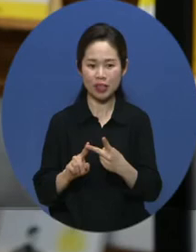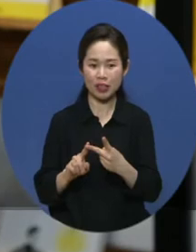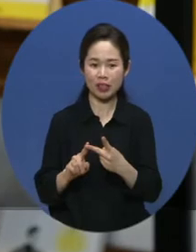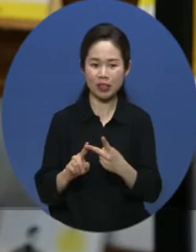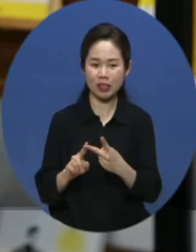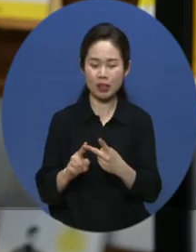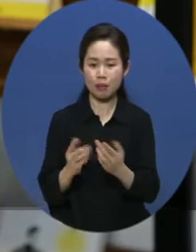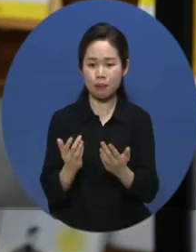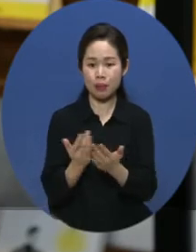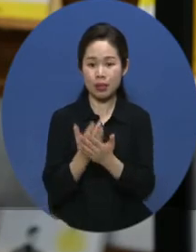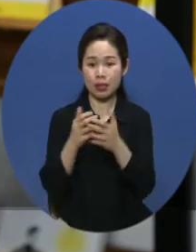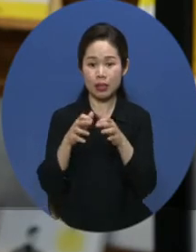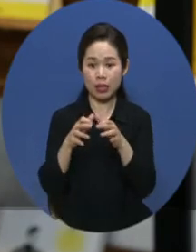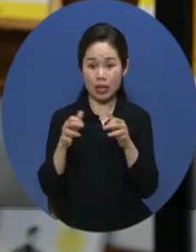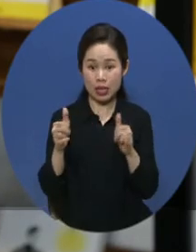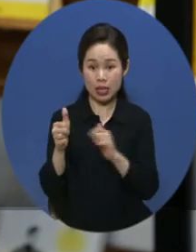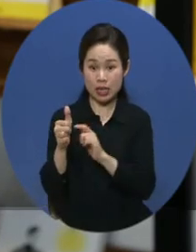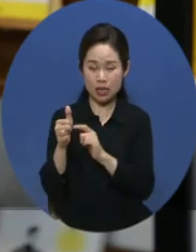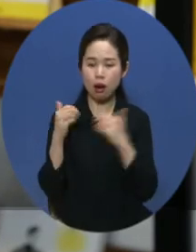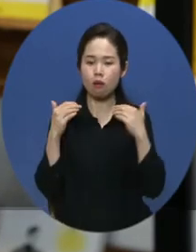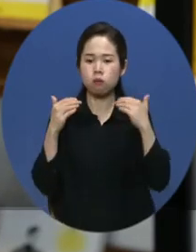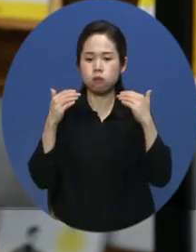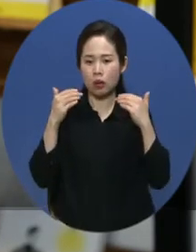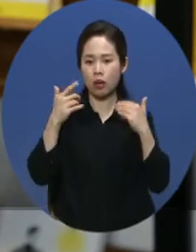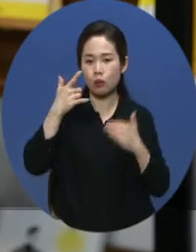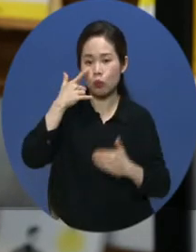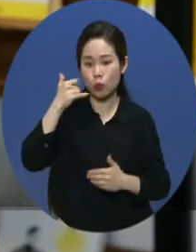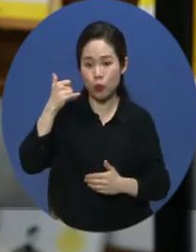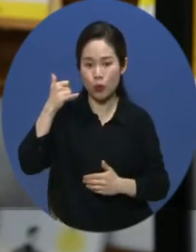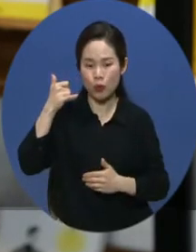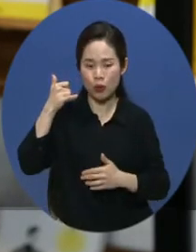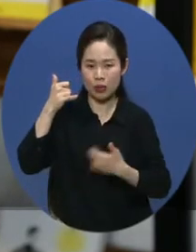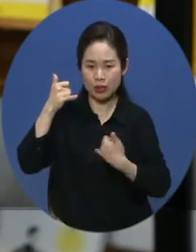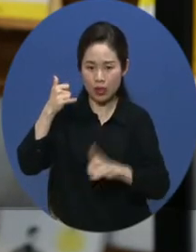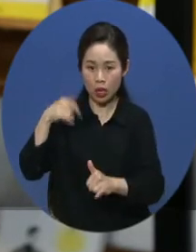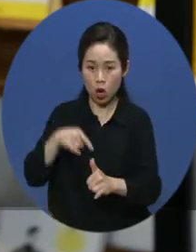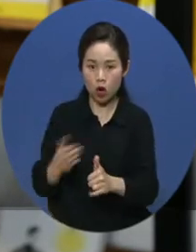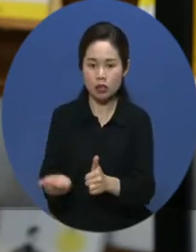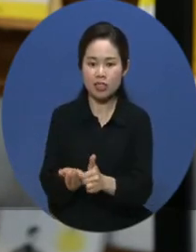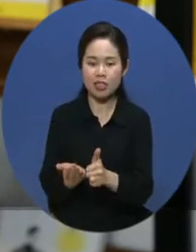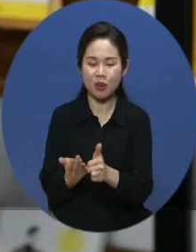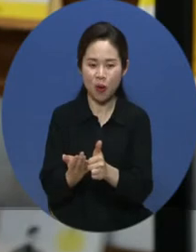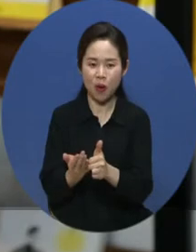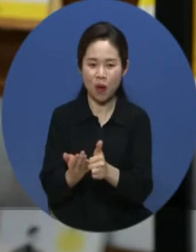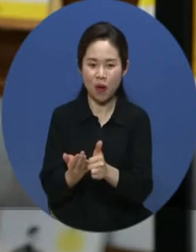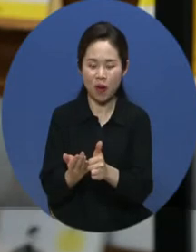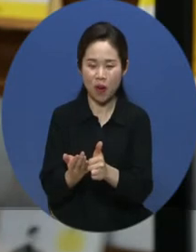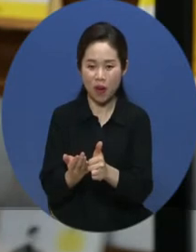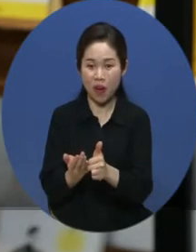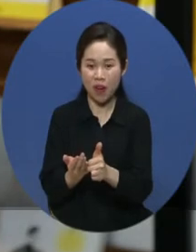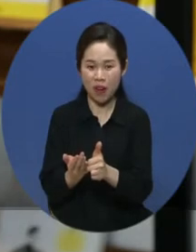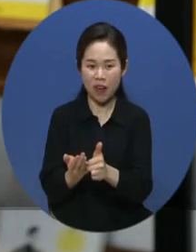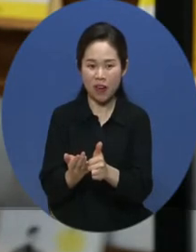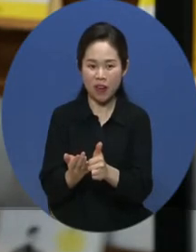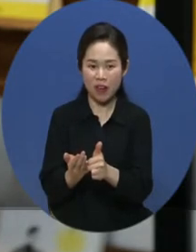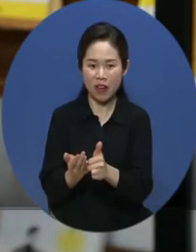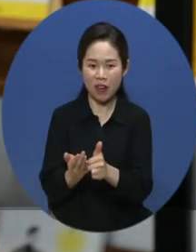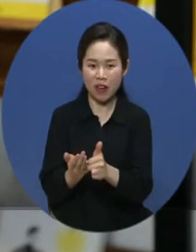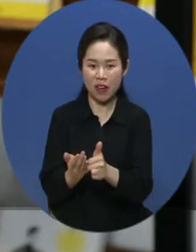발달장애인이 나중에 부모가 됐을 때 이제 자녀를 어떻게 키워야 될지 육아에 대한